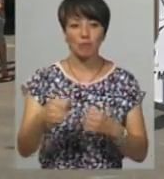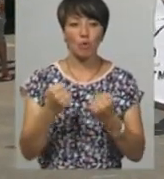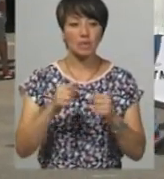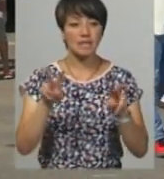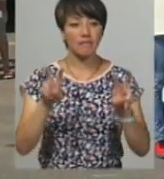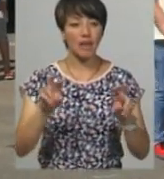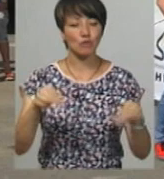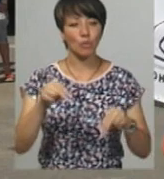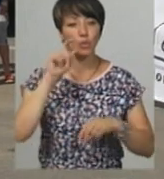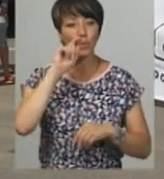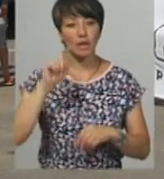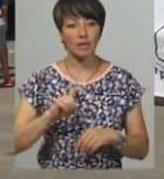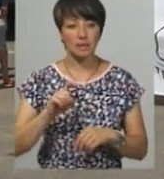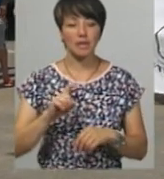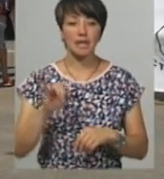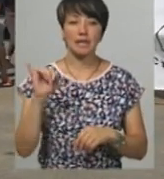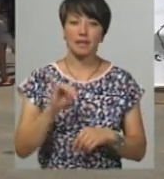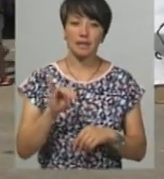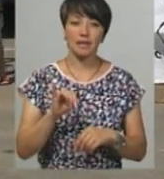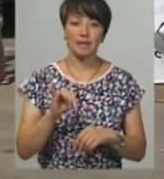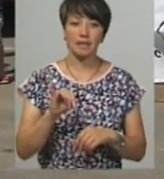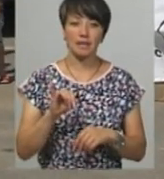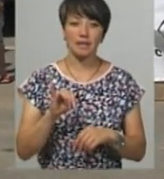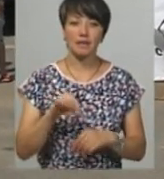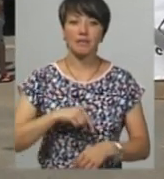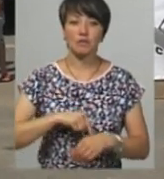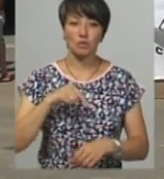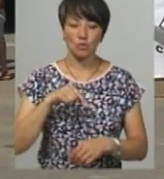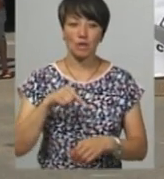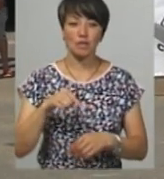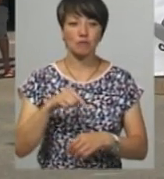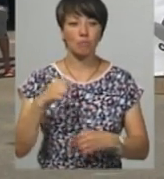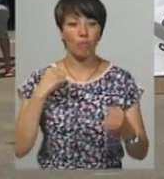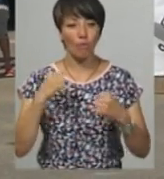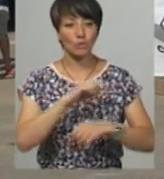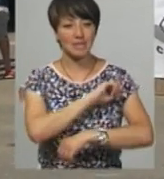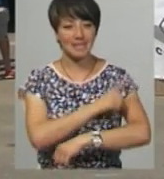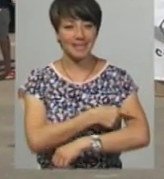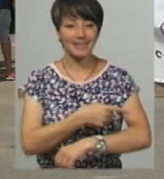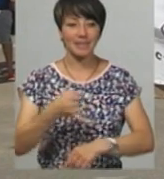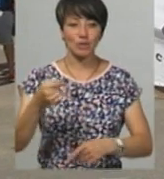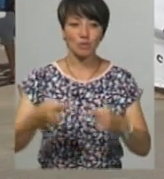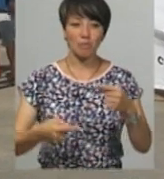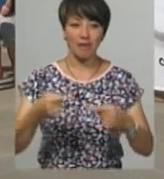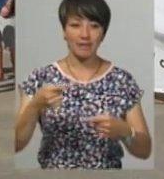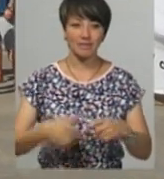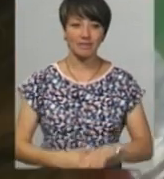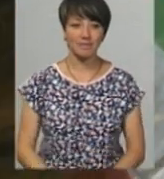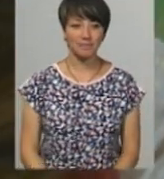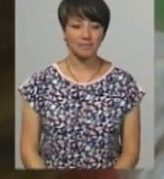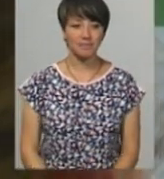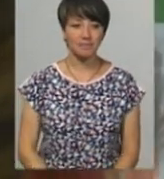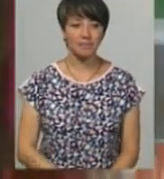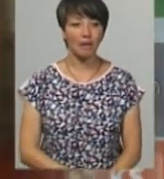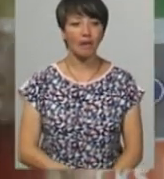за звання чемпіона України. Ну і, це, знаєте, відчуття спорту, сили та суперничества між собою.